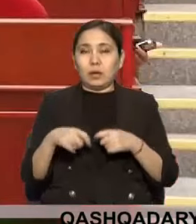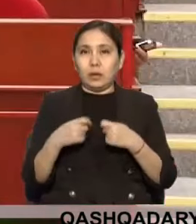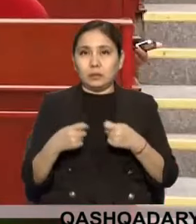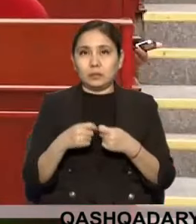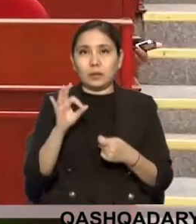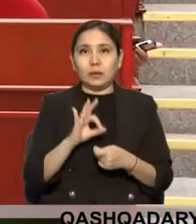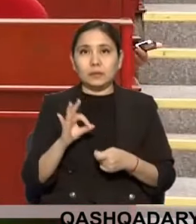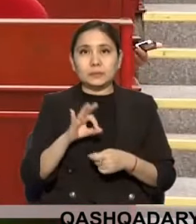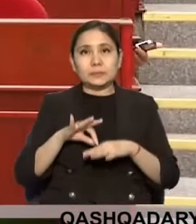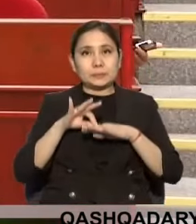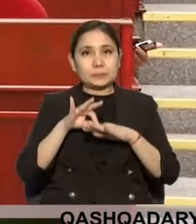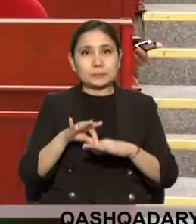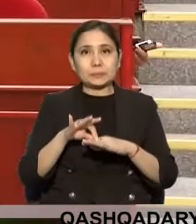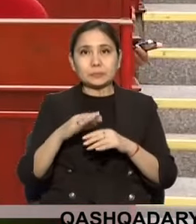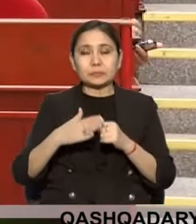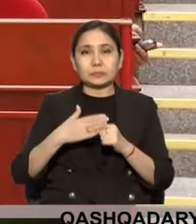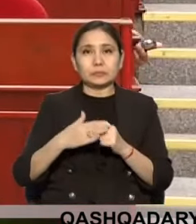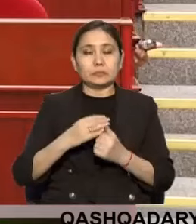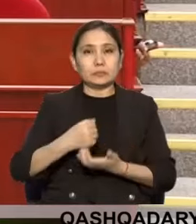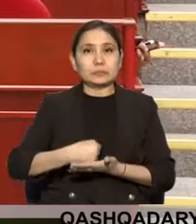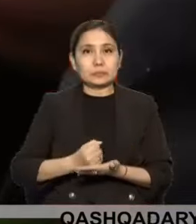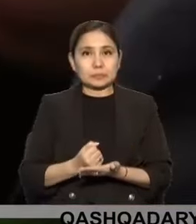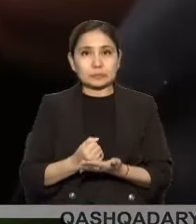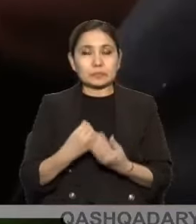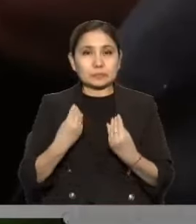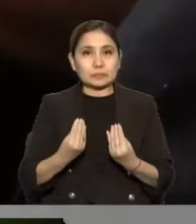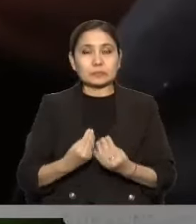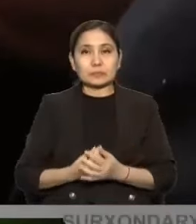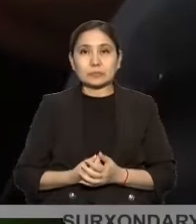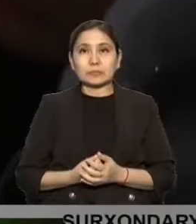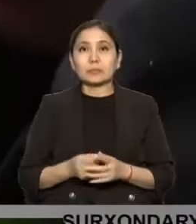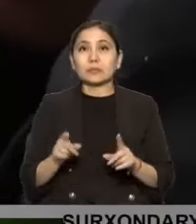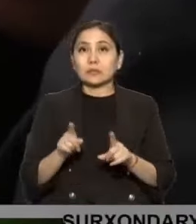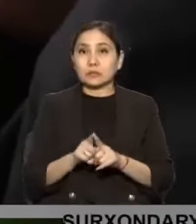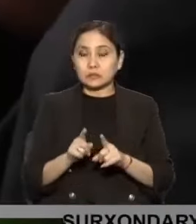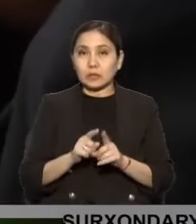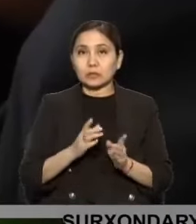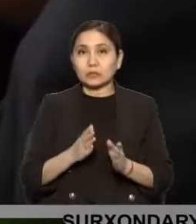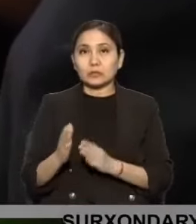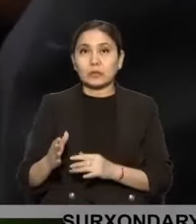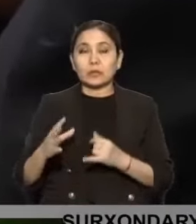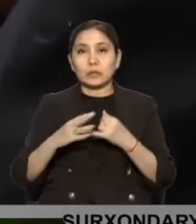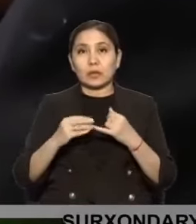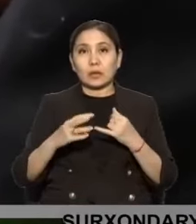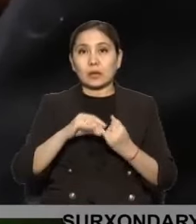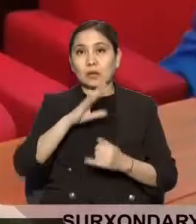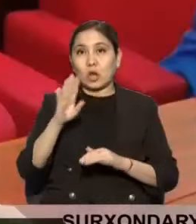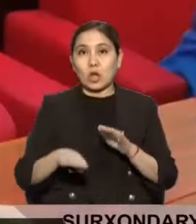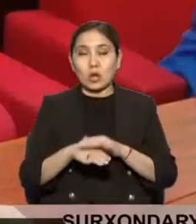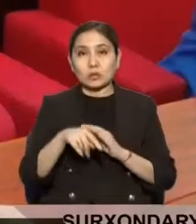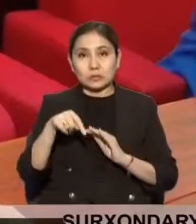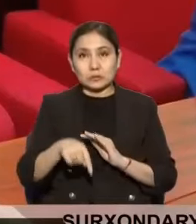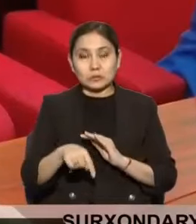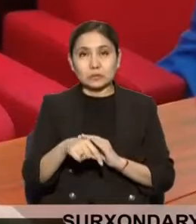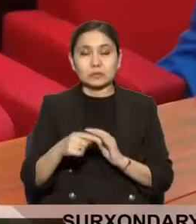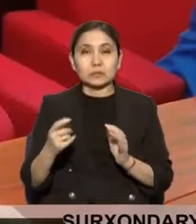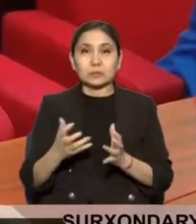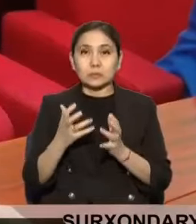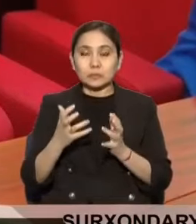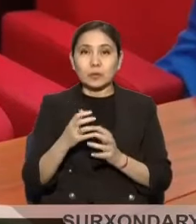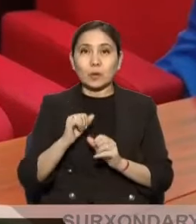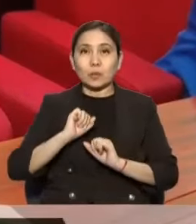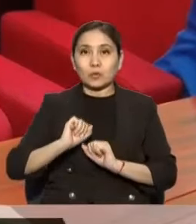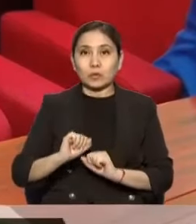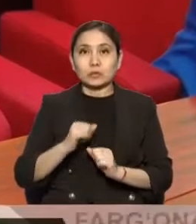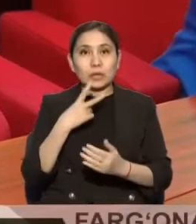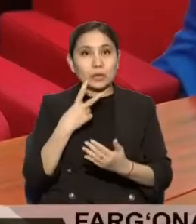huquqbuzarliklar uchun ma'muriy javobgarlik belgilash nazarda tutilmoqda. Shundan so'ng yer va yerosti boyliklarini asrab qolish hamda muhofaza